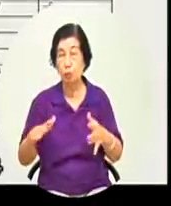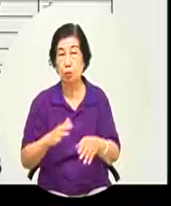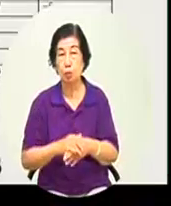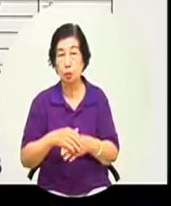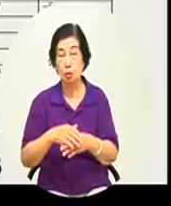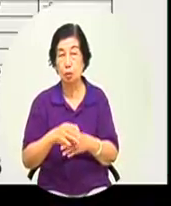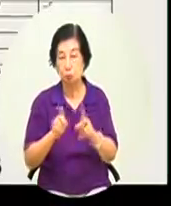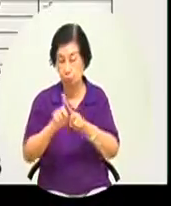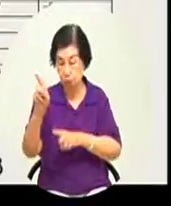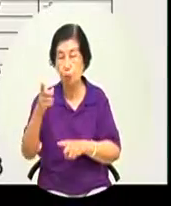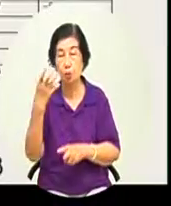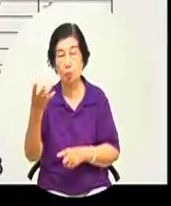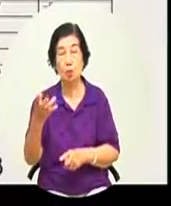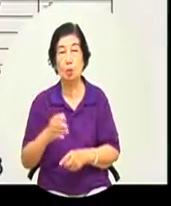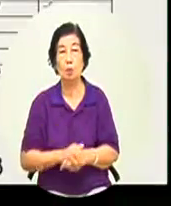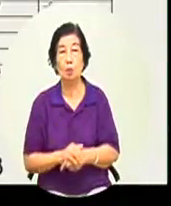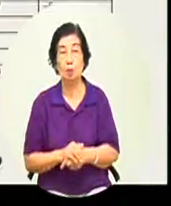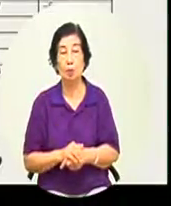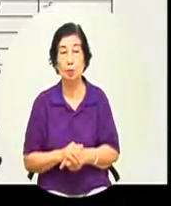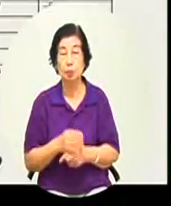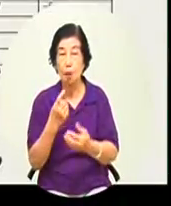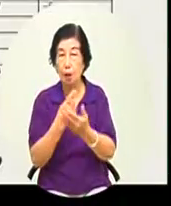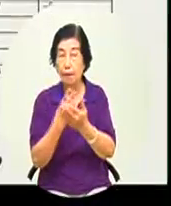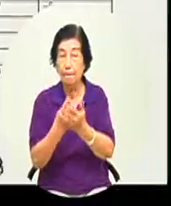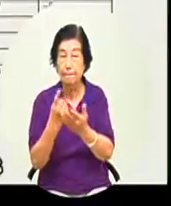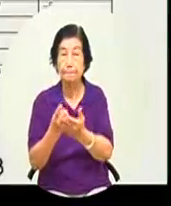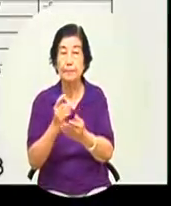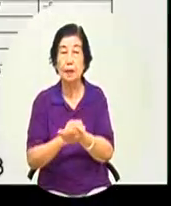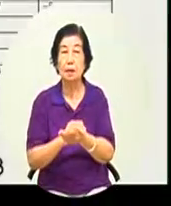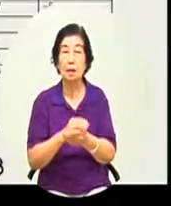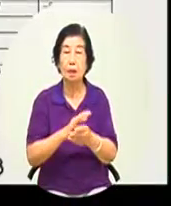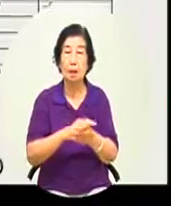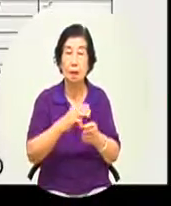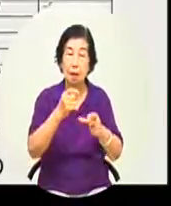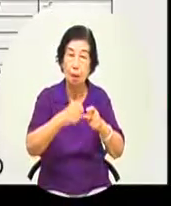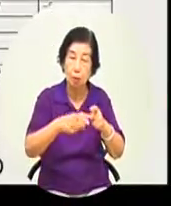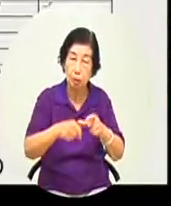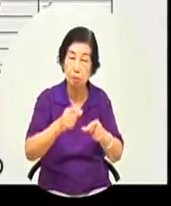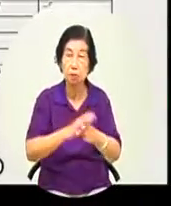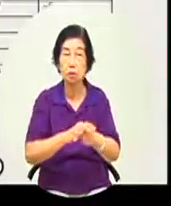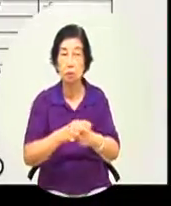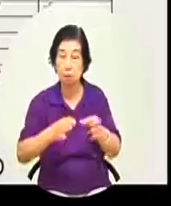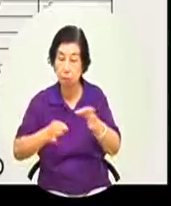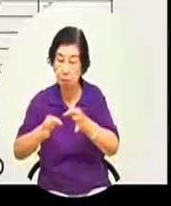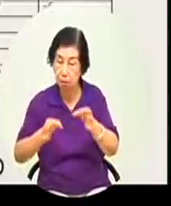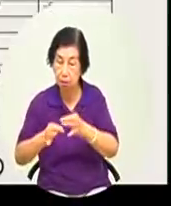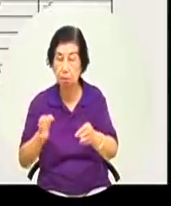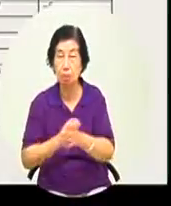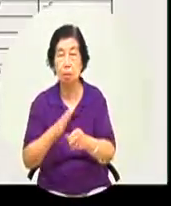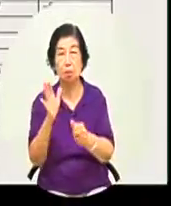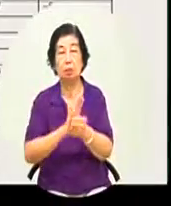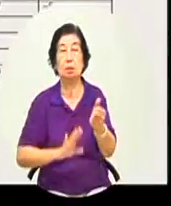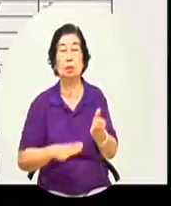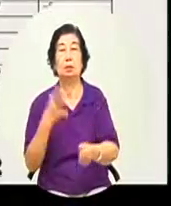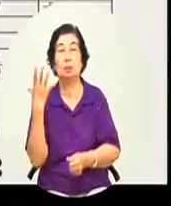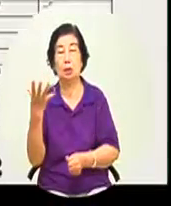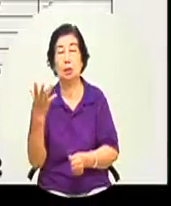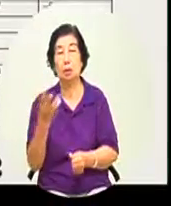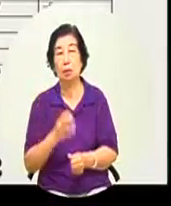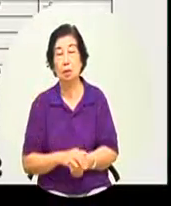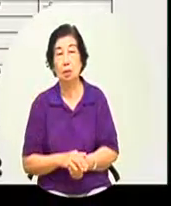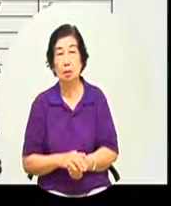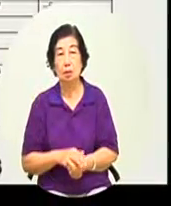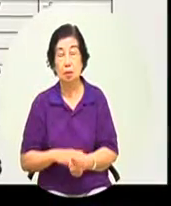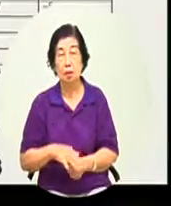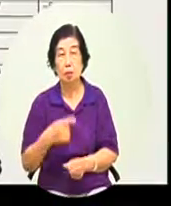差着这，所以我想对于各行各业的影响都非常的大。本国的游客14000来讲，其